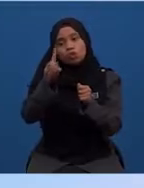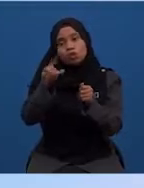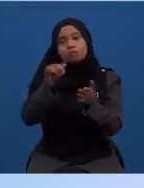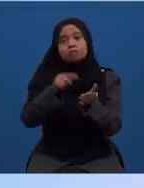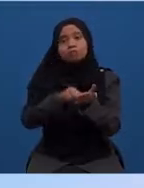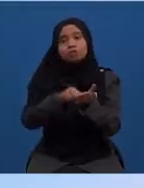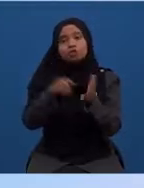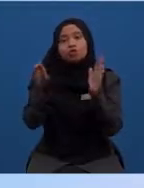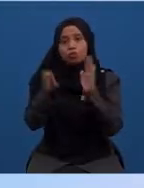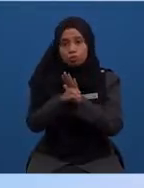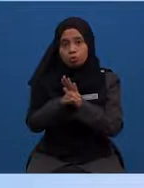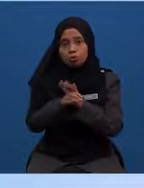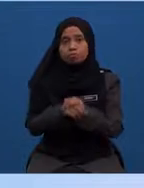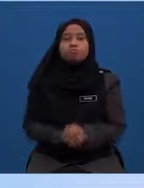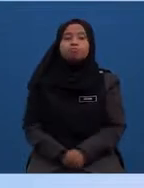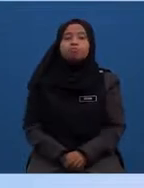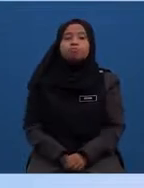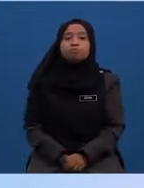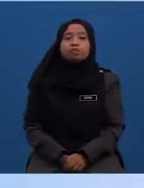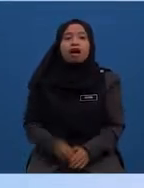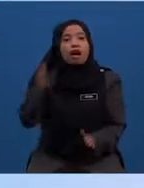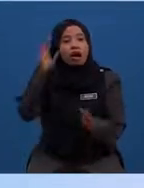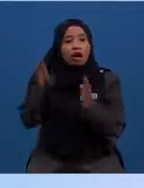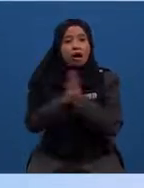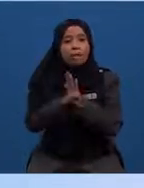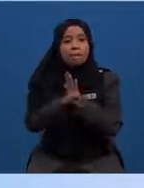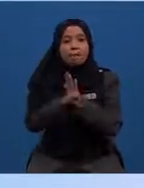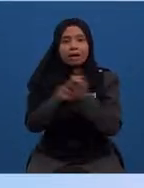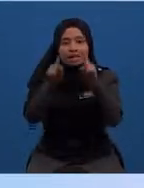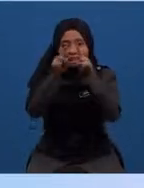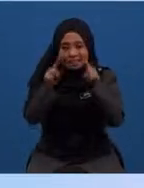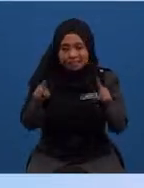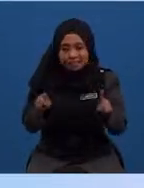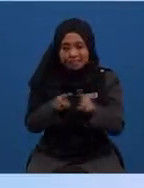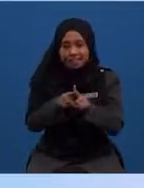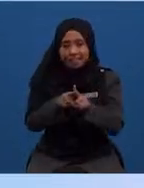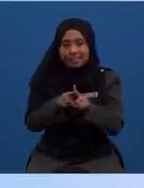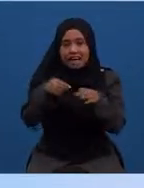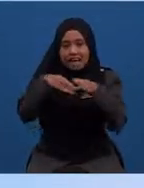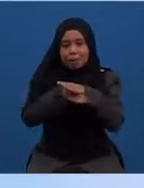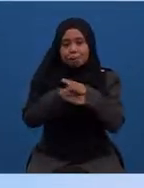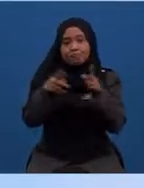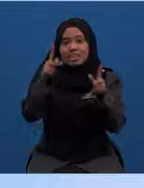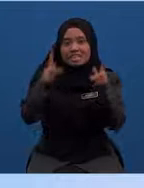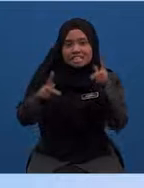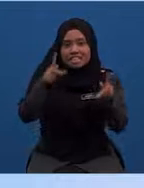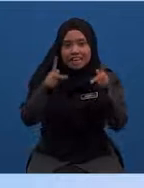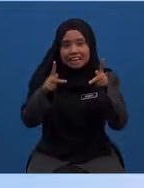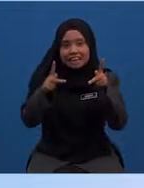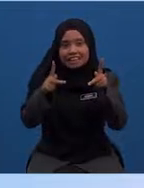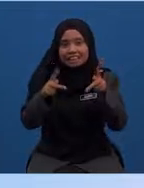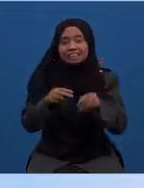Sebagai contoh, gambar tanda kecemasan yang mempunyai bentuk asas